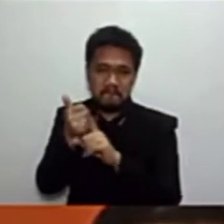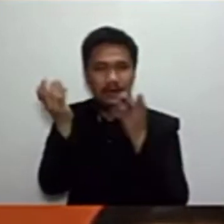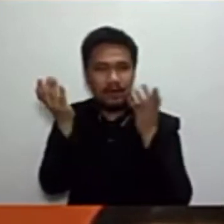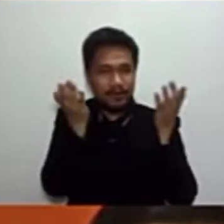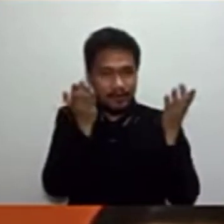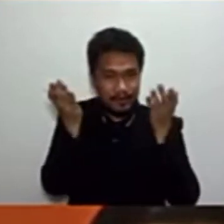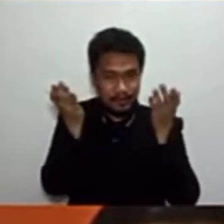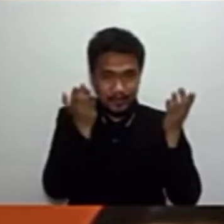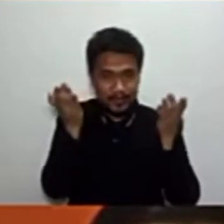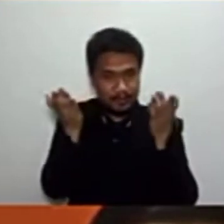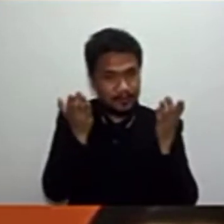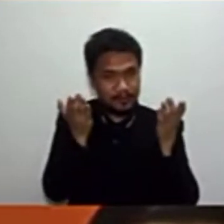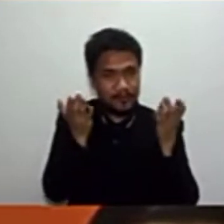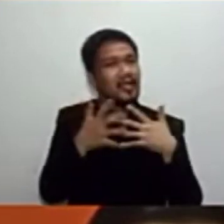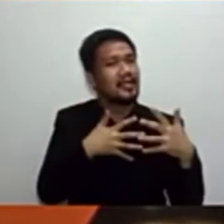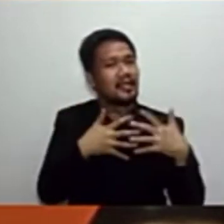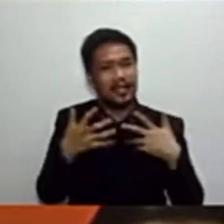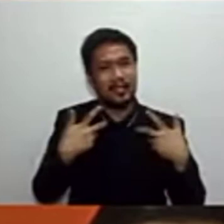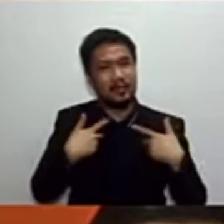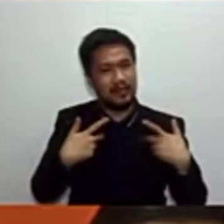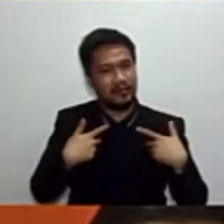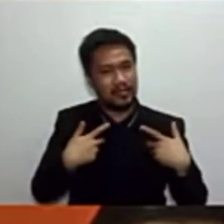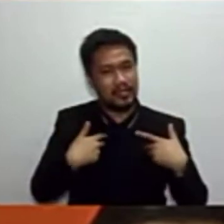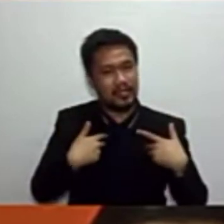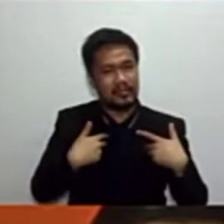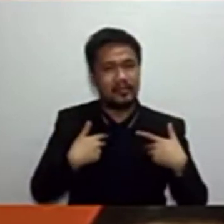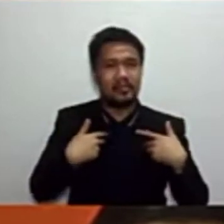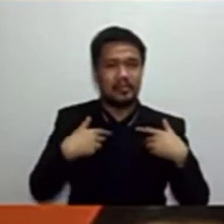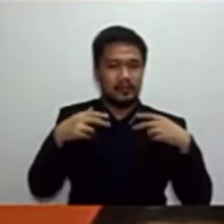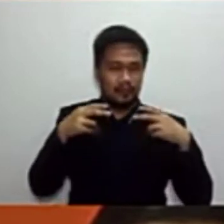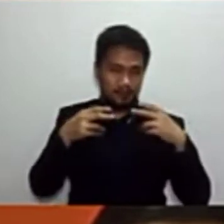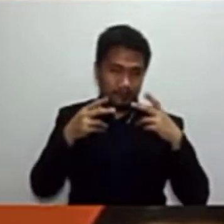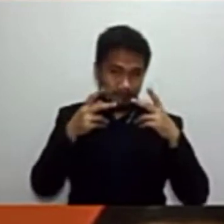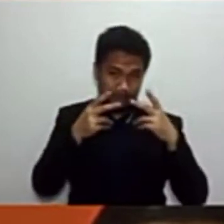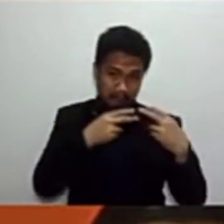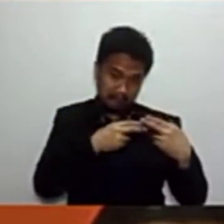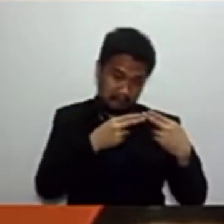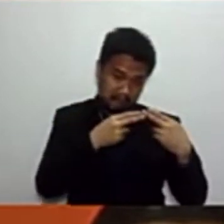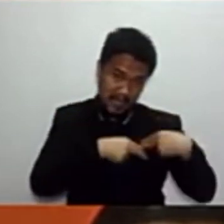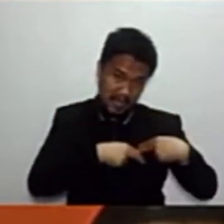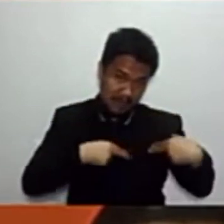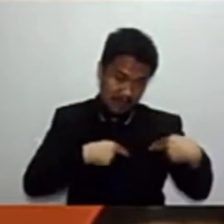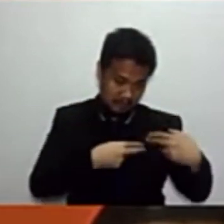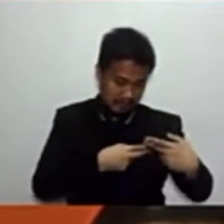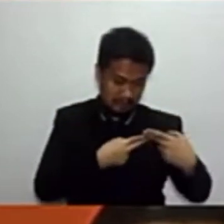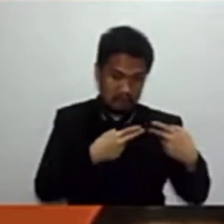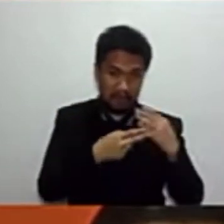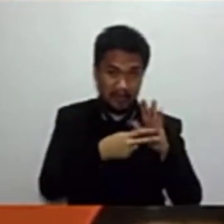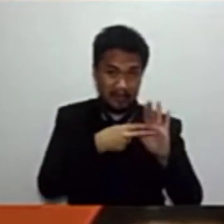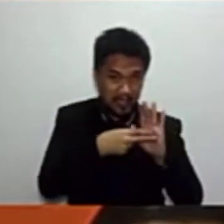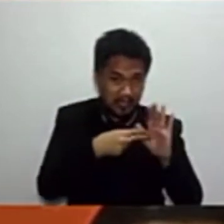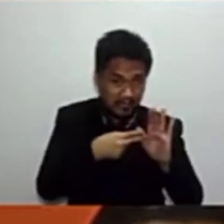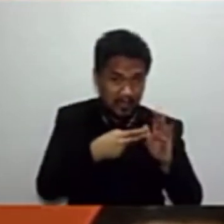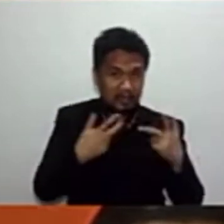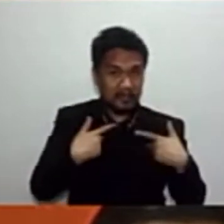posisyon man o wala, may kapangyarihan man o wala,